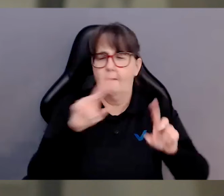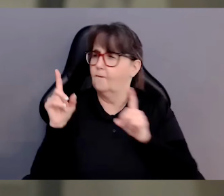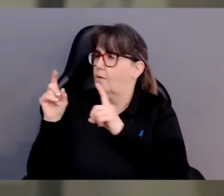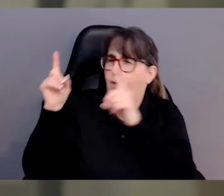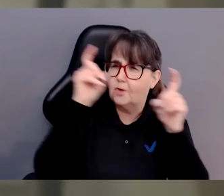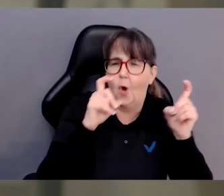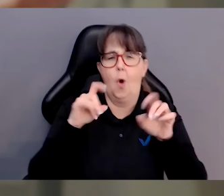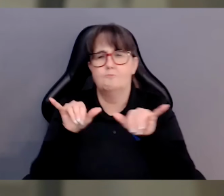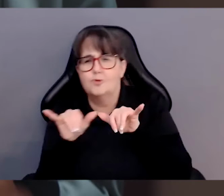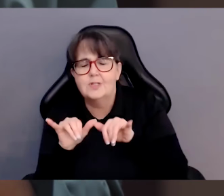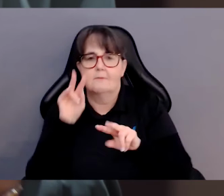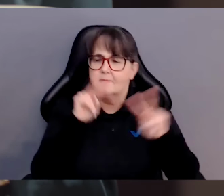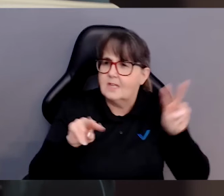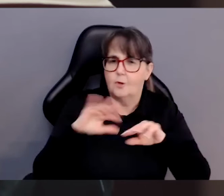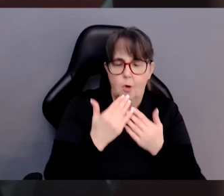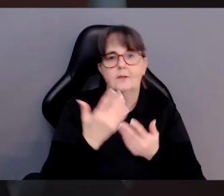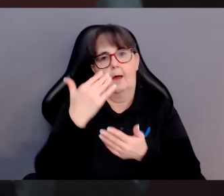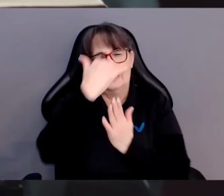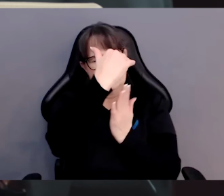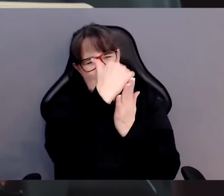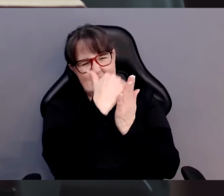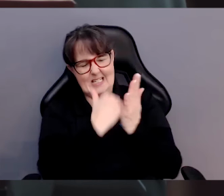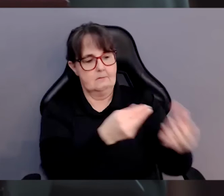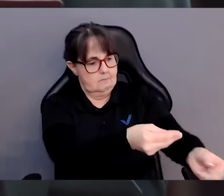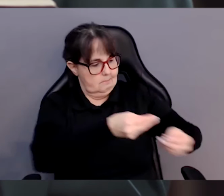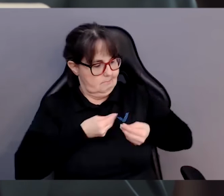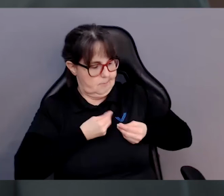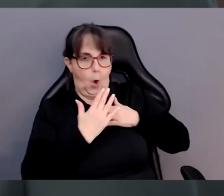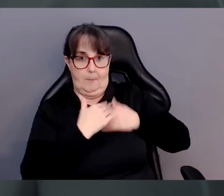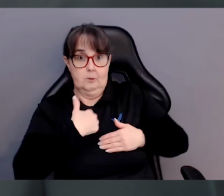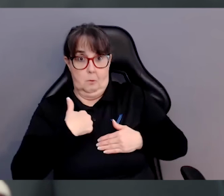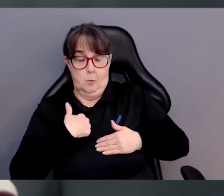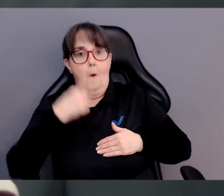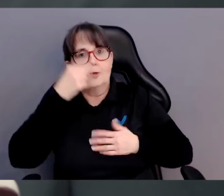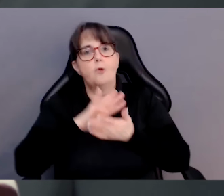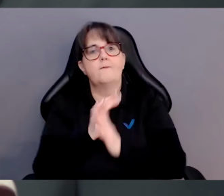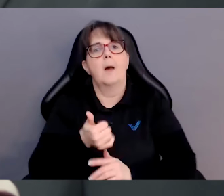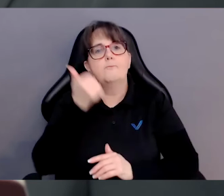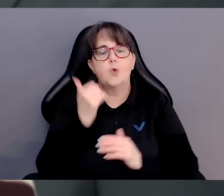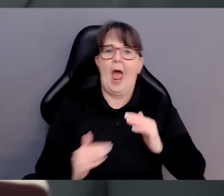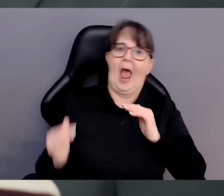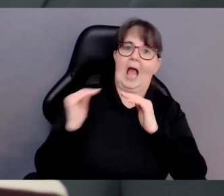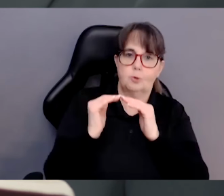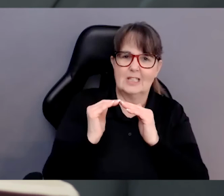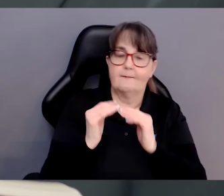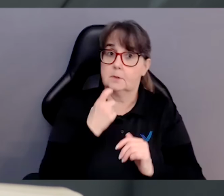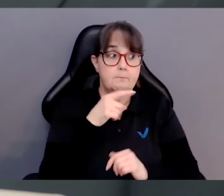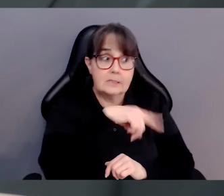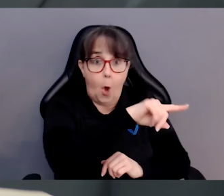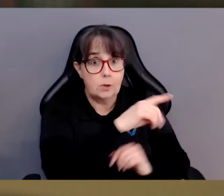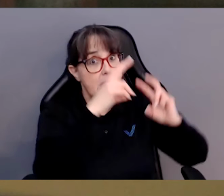des photos, ils ont mesuré, ils ont regardé ça, puis ils ont fait une liste de recommandations pour rendre le musée plus inclusif. Et ça, c'est les